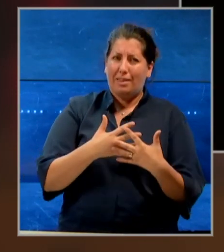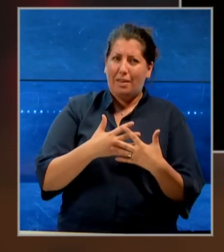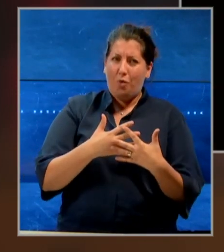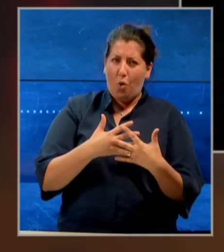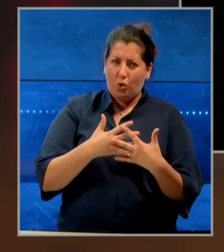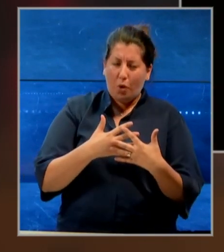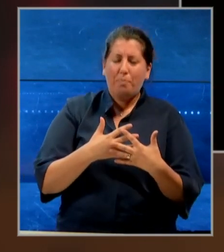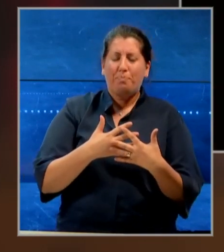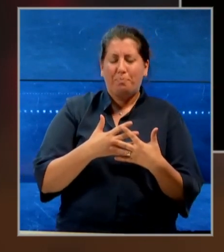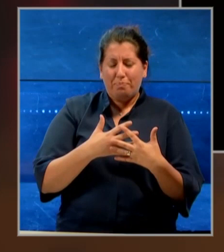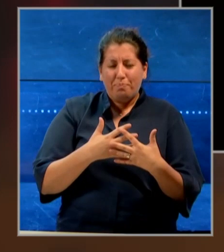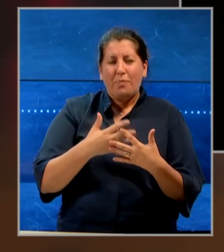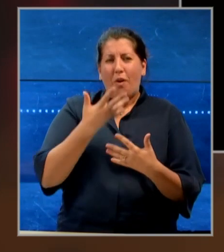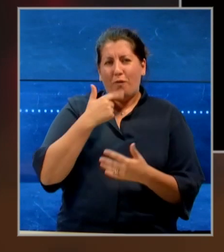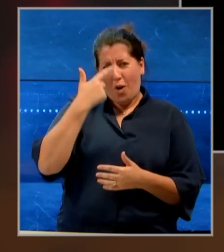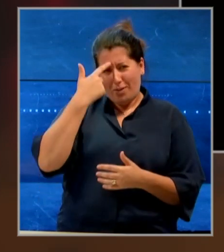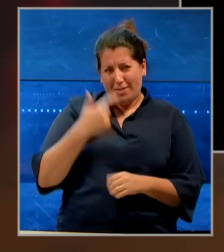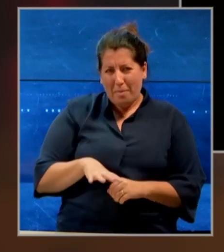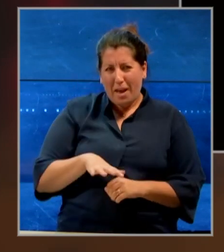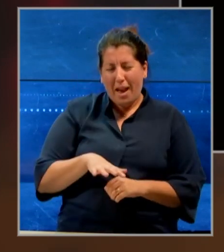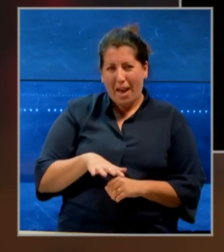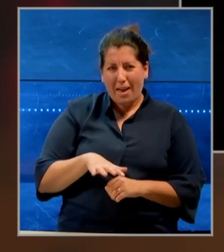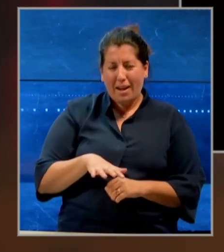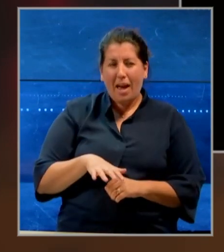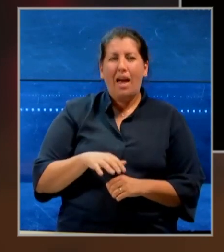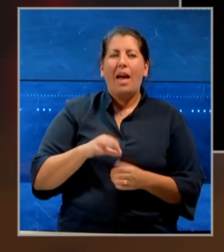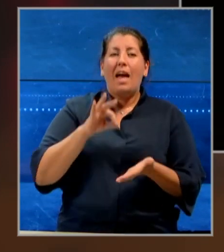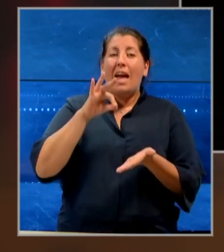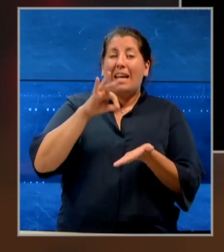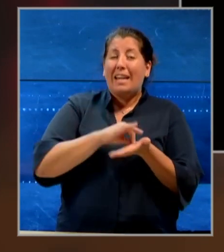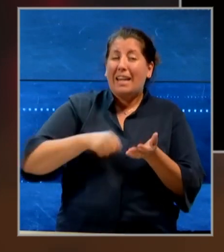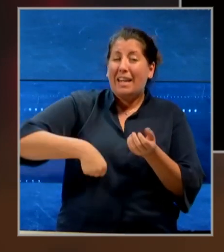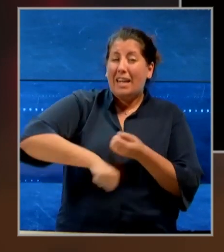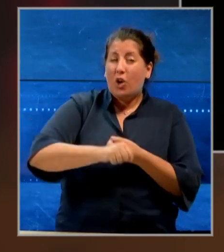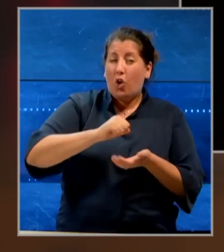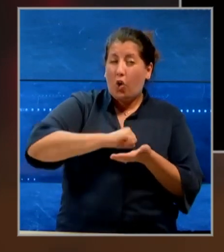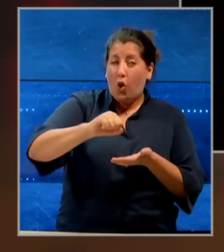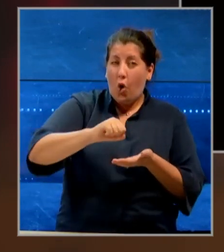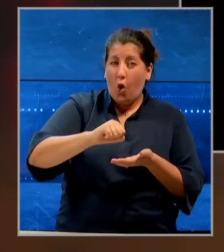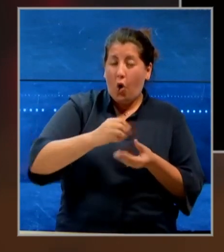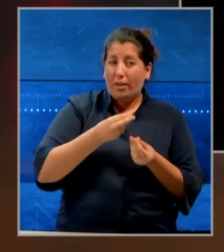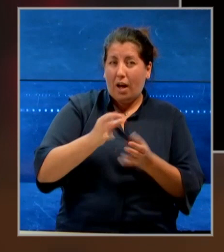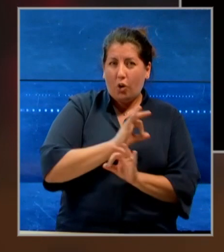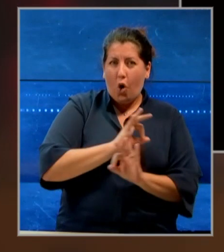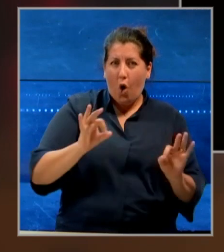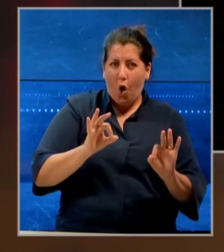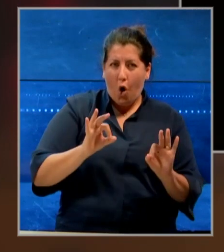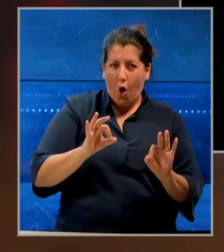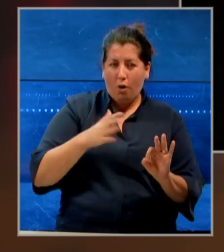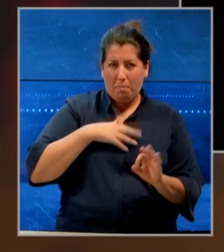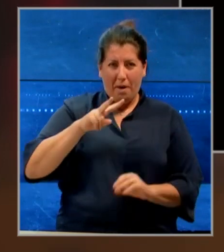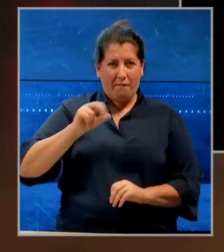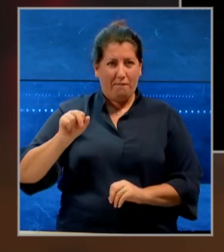VAR del rigore non dato. Ecco, vorrei sapere come parte, diciamo, societaria, avete